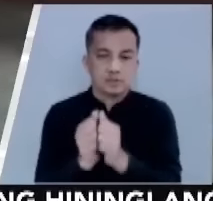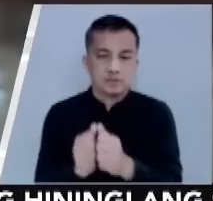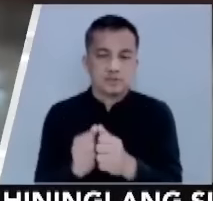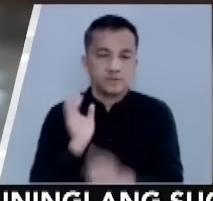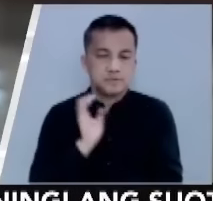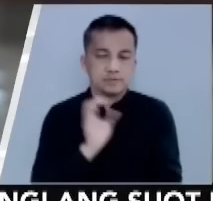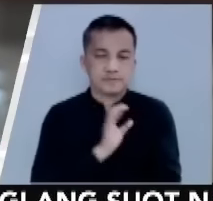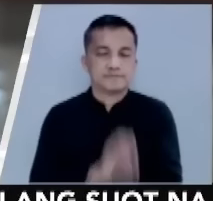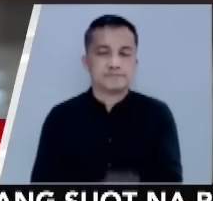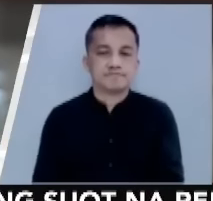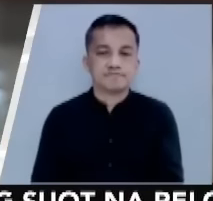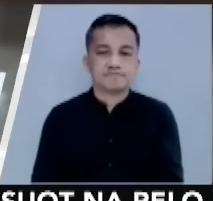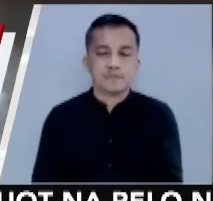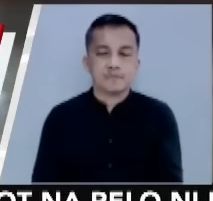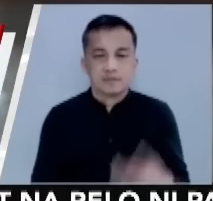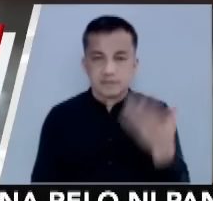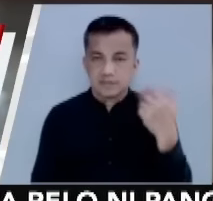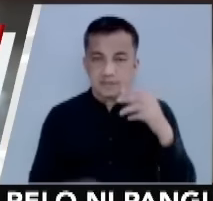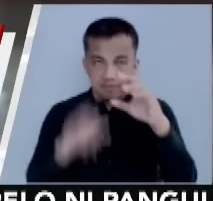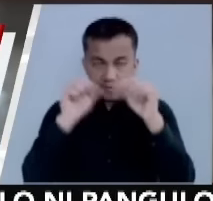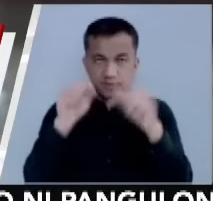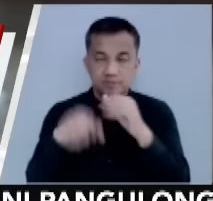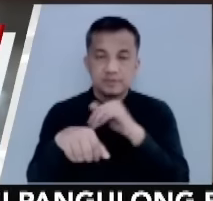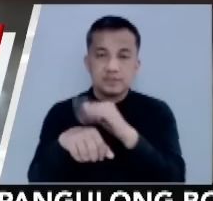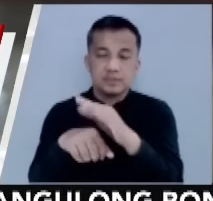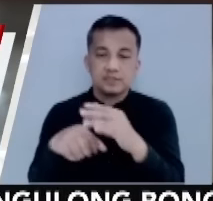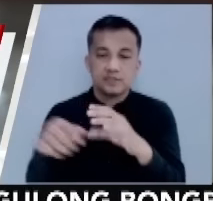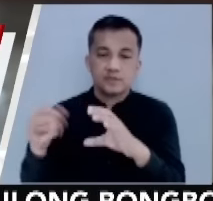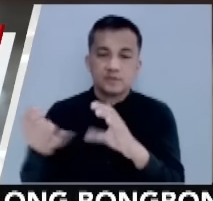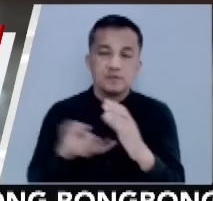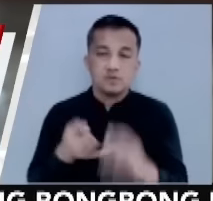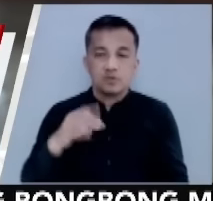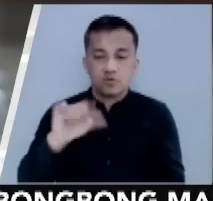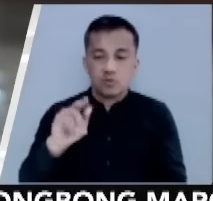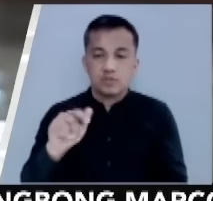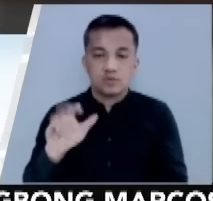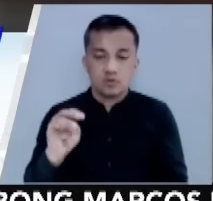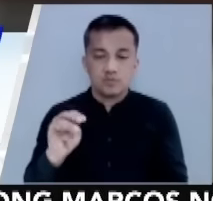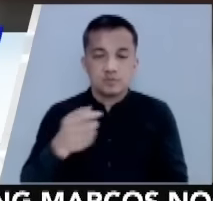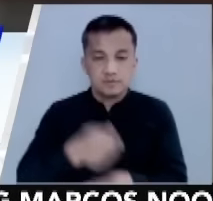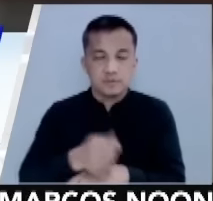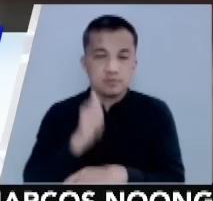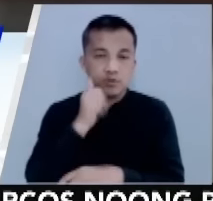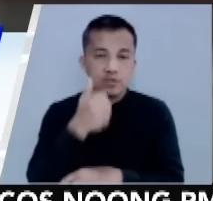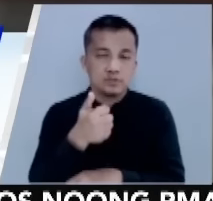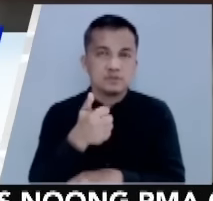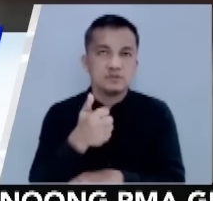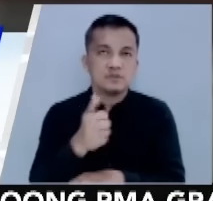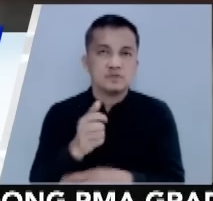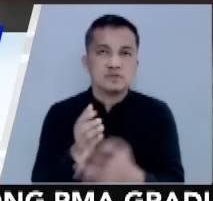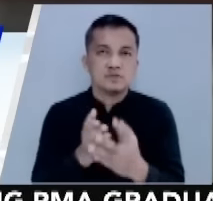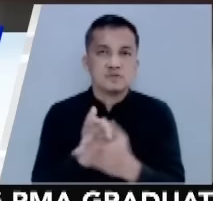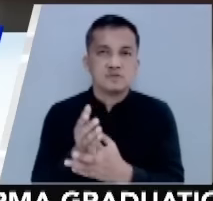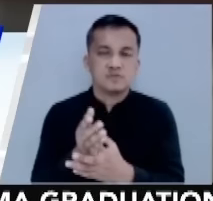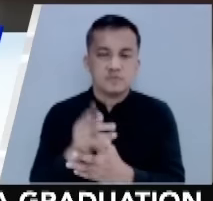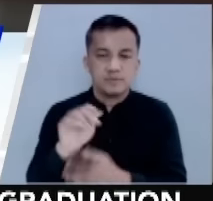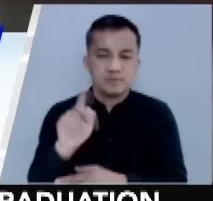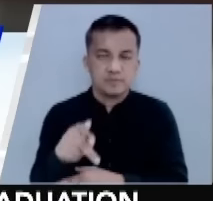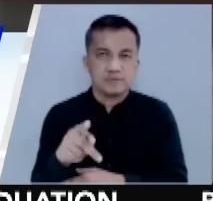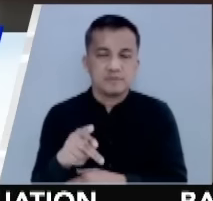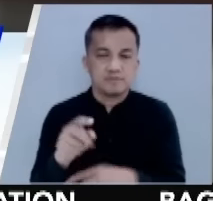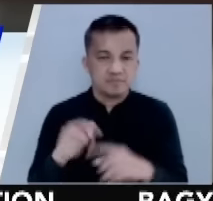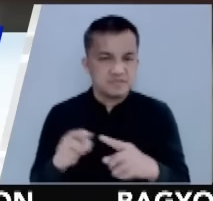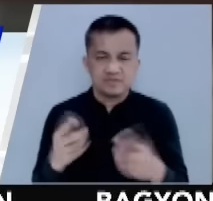Ang dating Pangulo, pinadala ng imbitasyon ng Quadcom para sa pagdinig dito bukas sa pamamagitan ng PNP. Pero wala pa